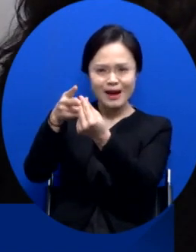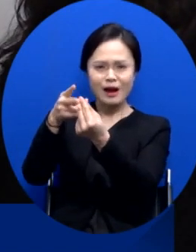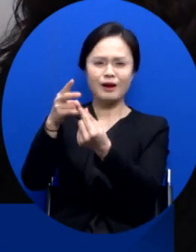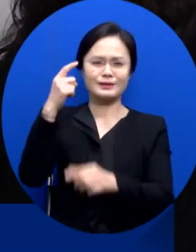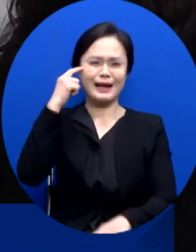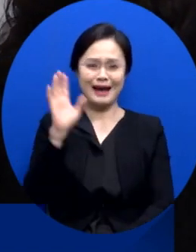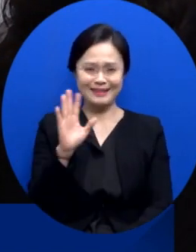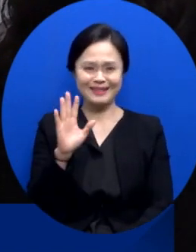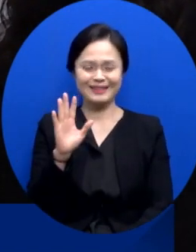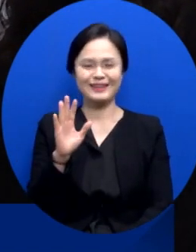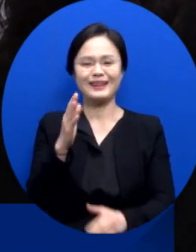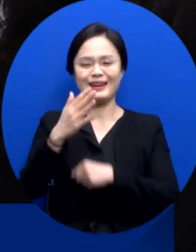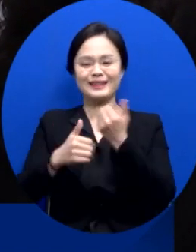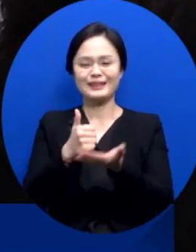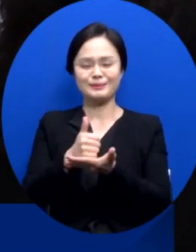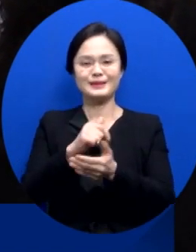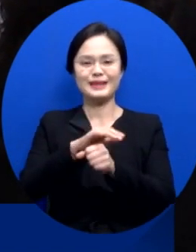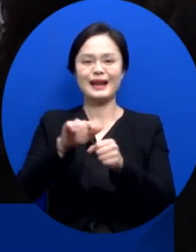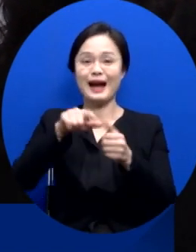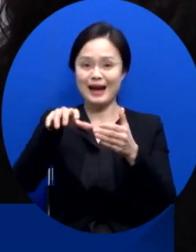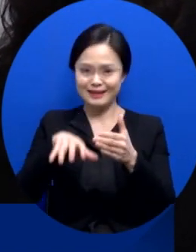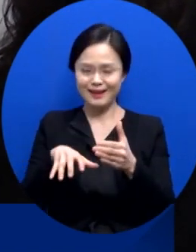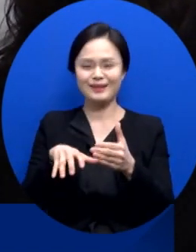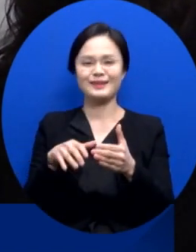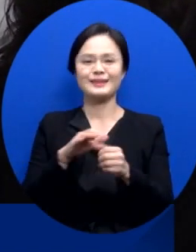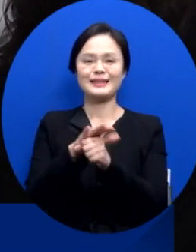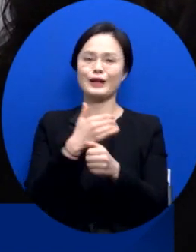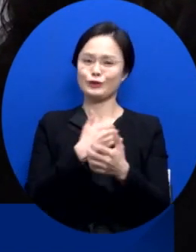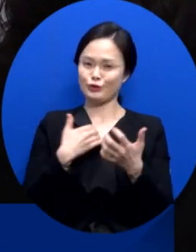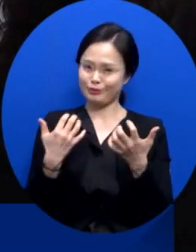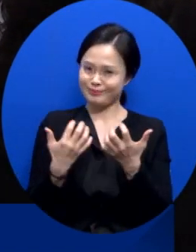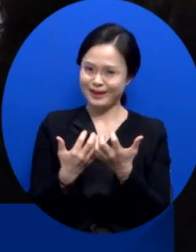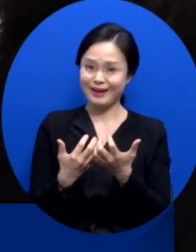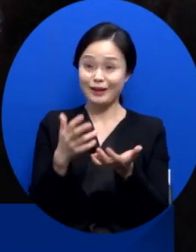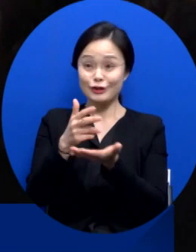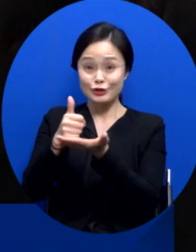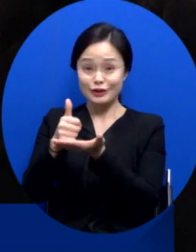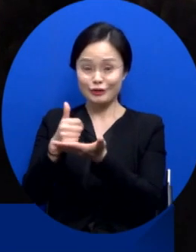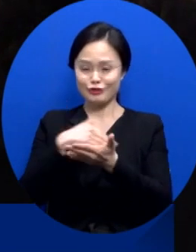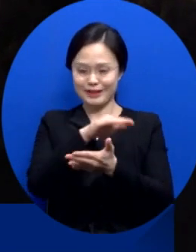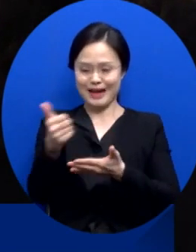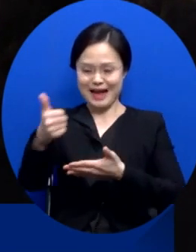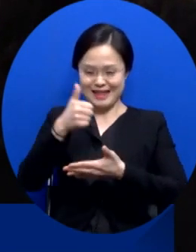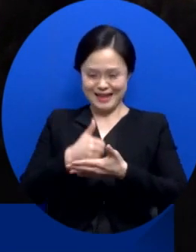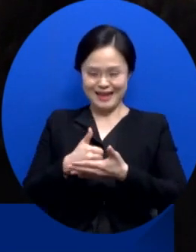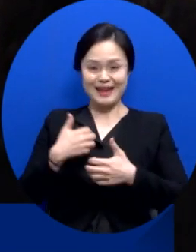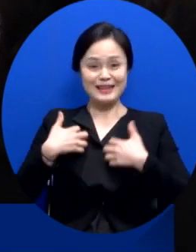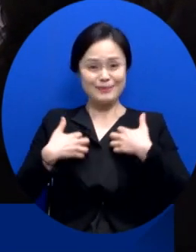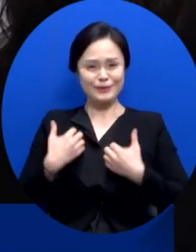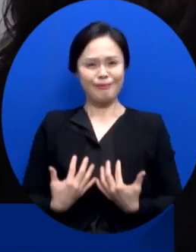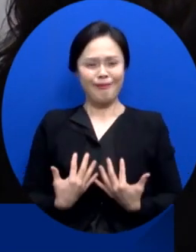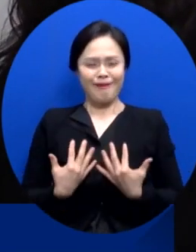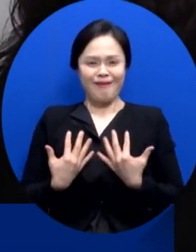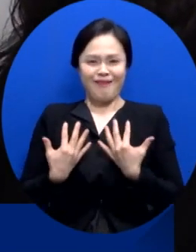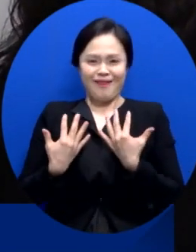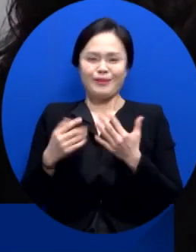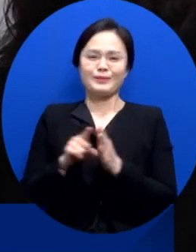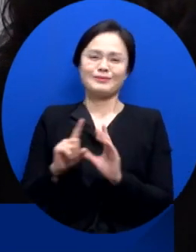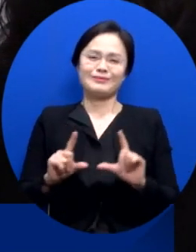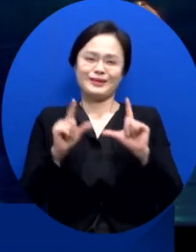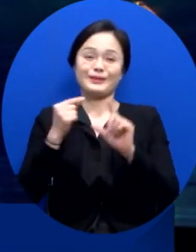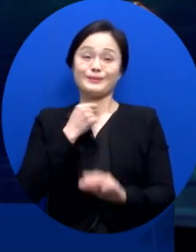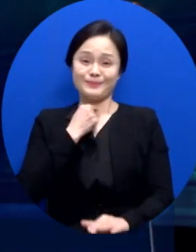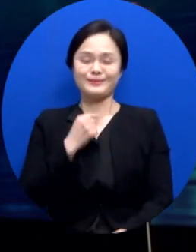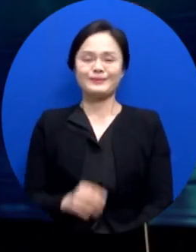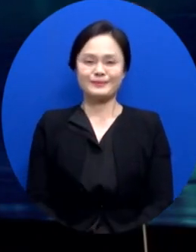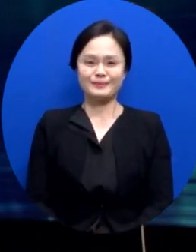하나님의 사랑 안에서 더 충만해지고 주님이 저희 안에서 음이온을 느낄 수 있는 숲이 되도록 살아갔으면 좋겠다는 이야기들을